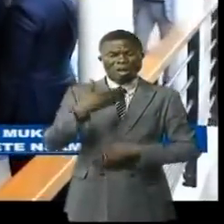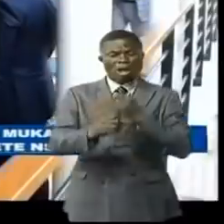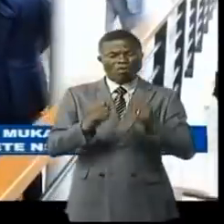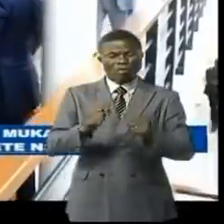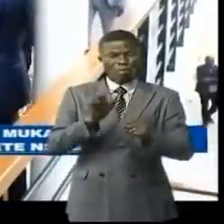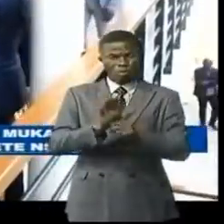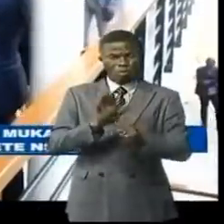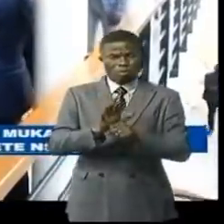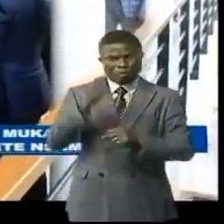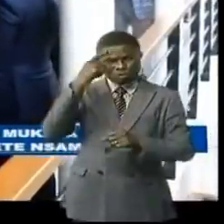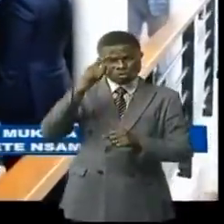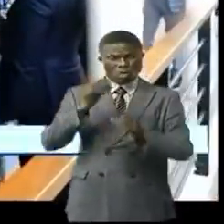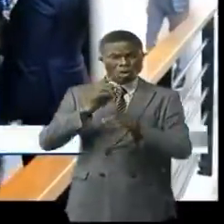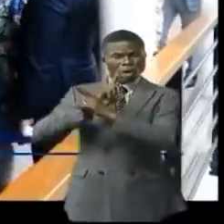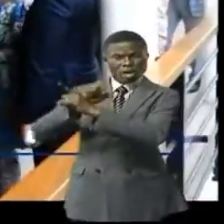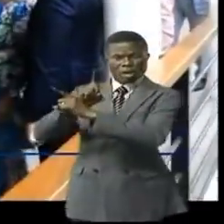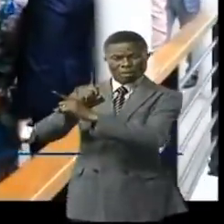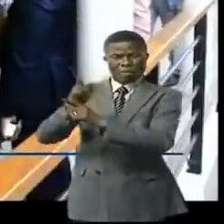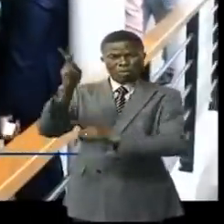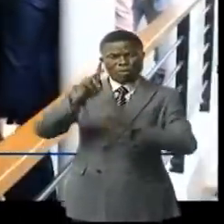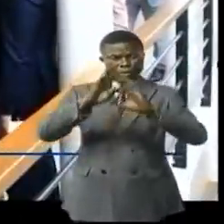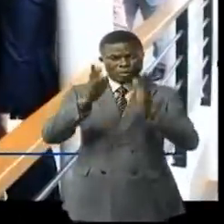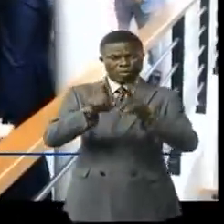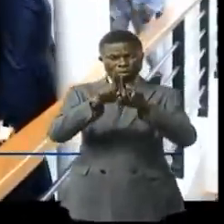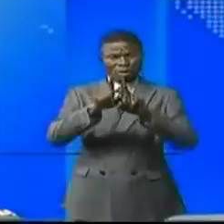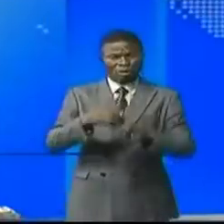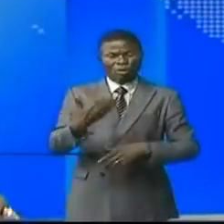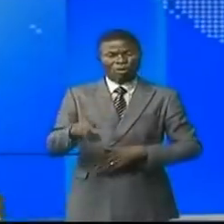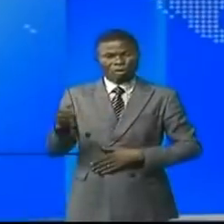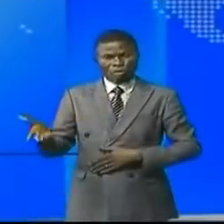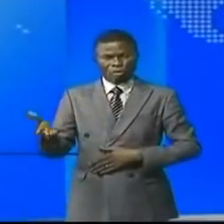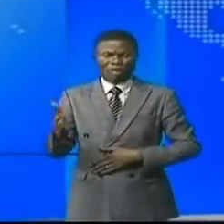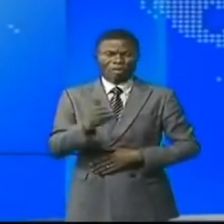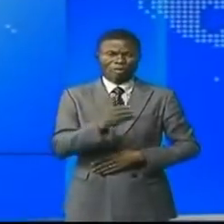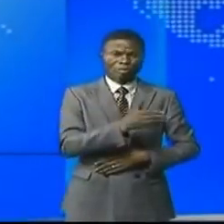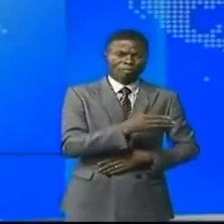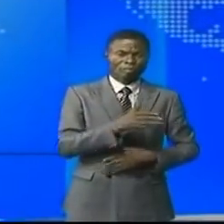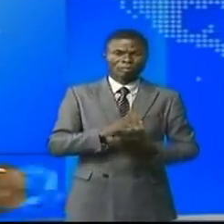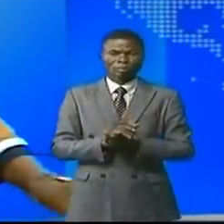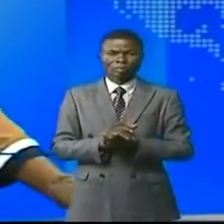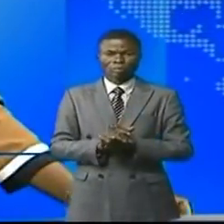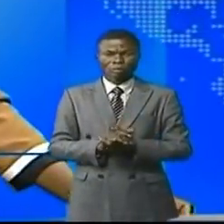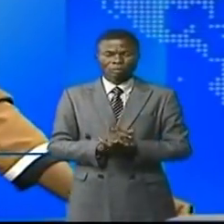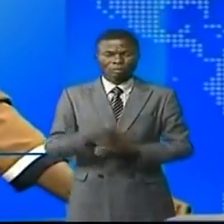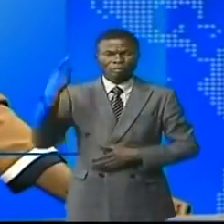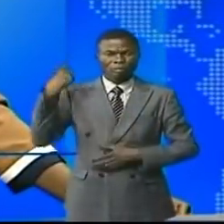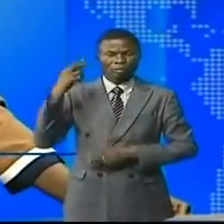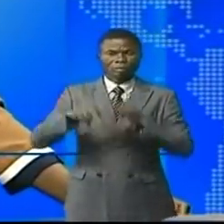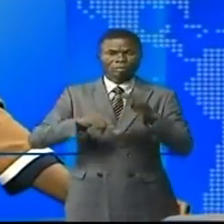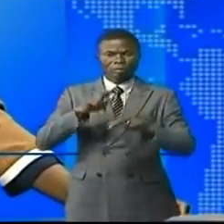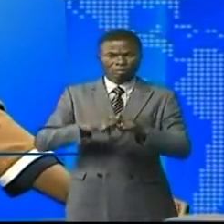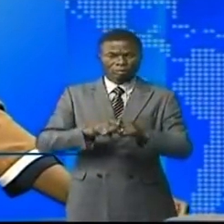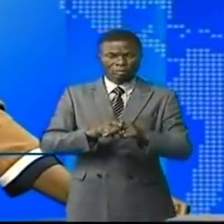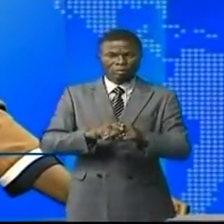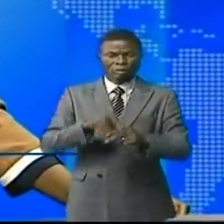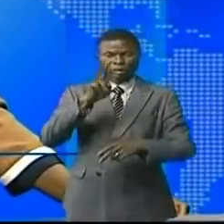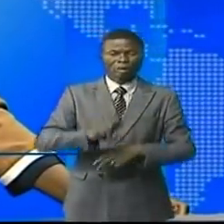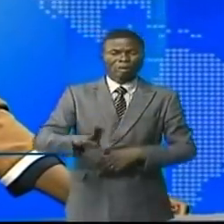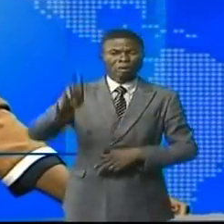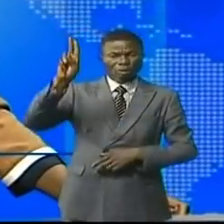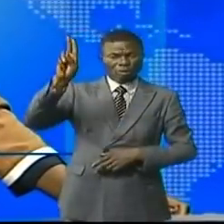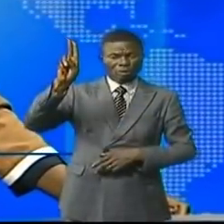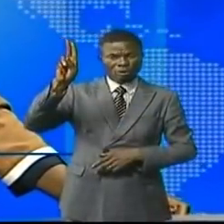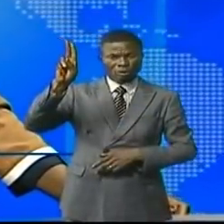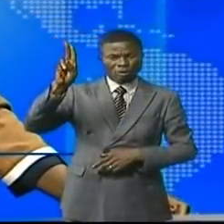effort pour la protection de la population et de leurs biens. Les députés nationaux de l'Union sacrée de